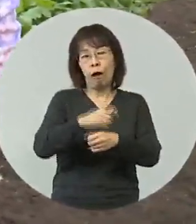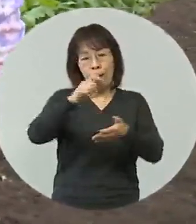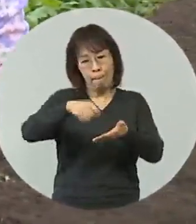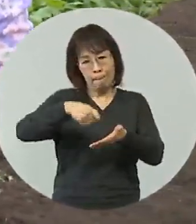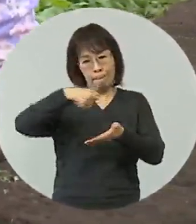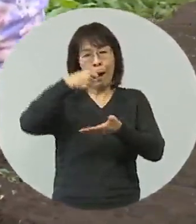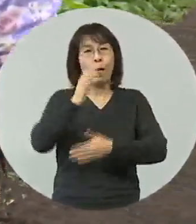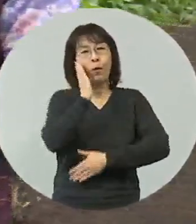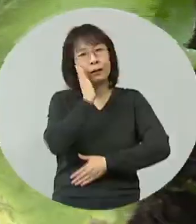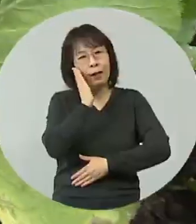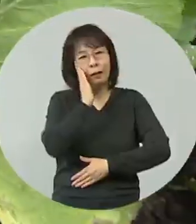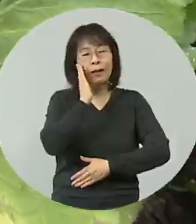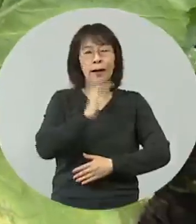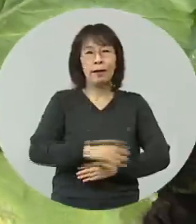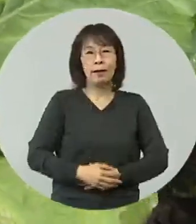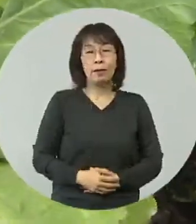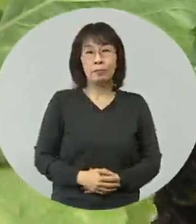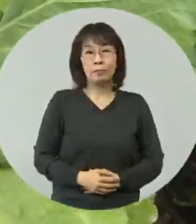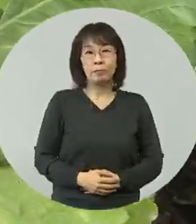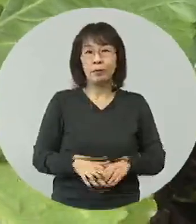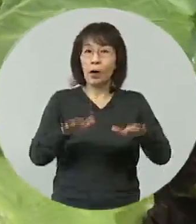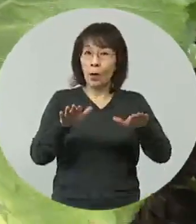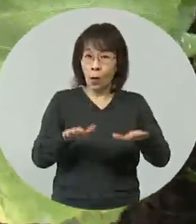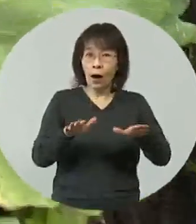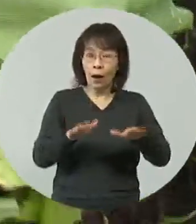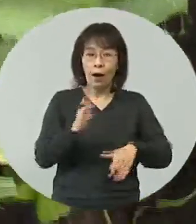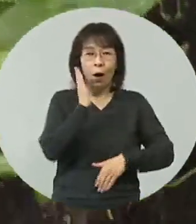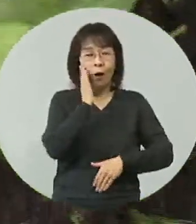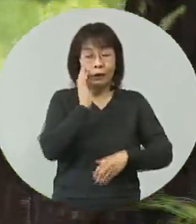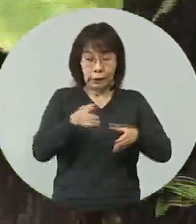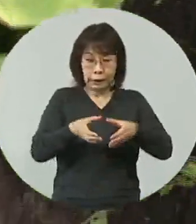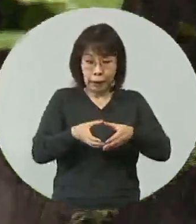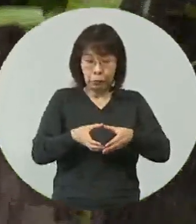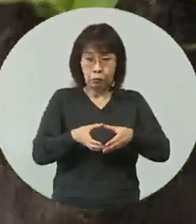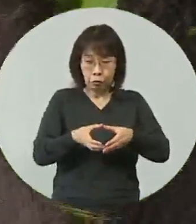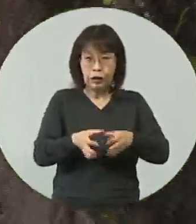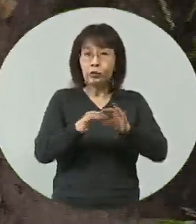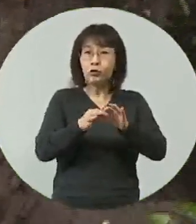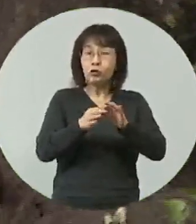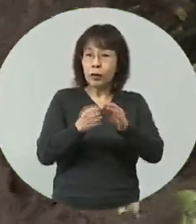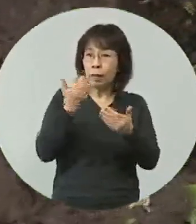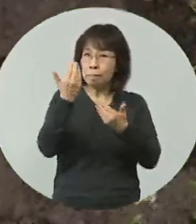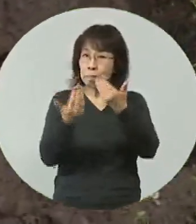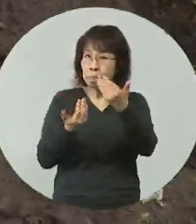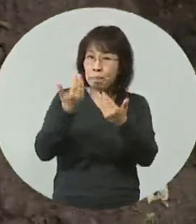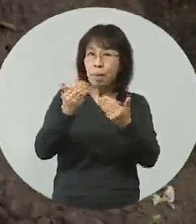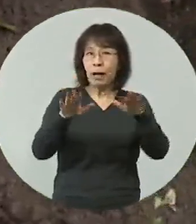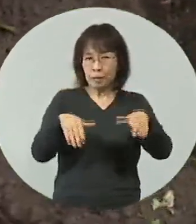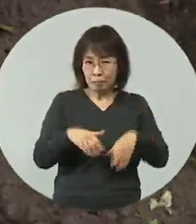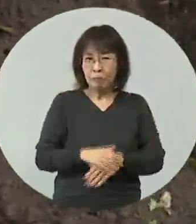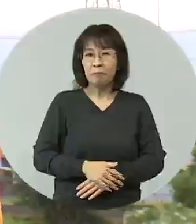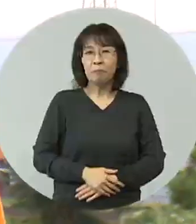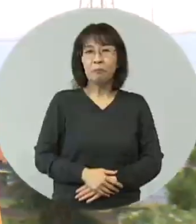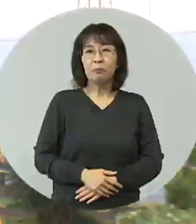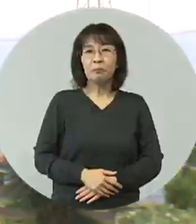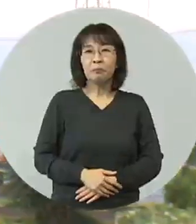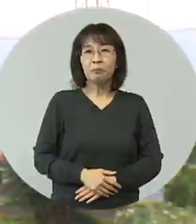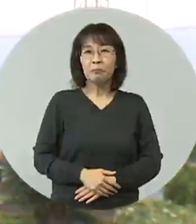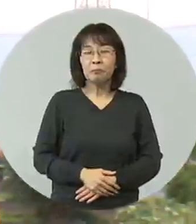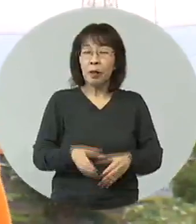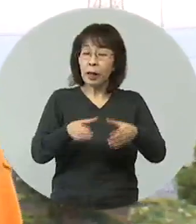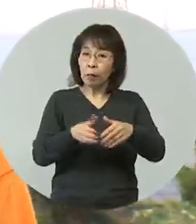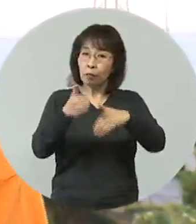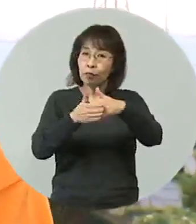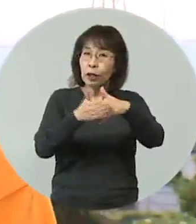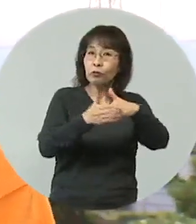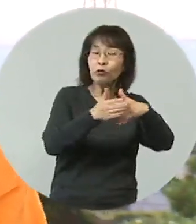ね、うん、 今回は美味しいかぶのことをいろいろ聞くことができました。 かぶをスライ